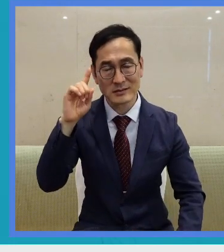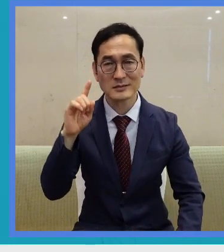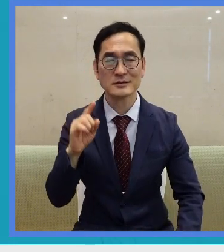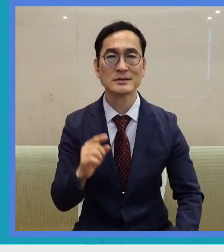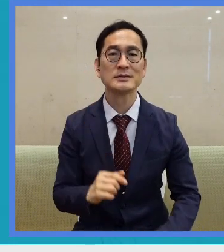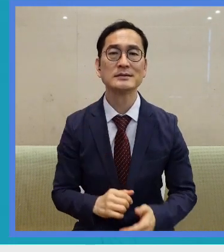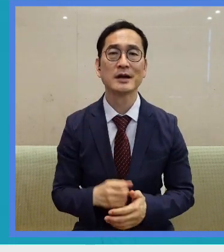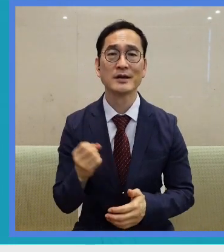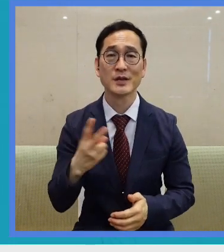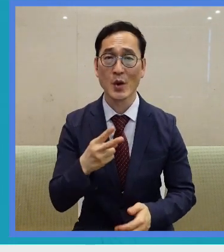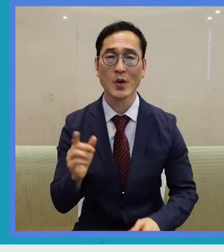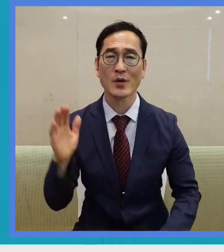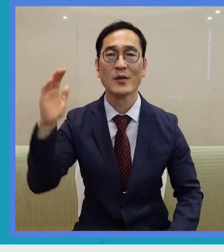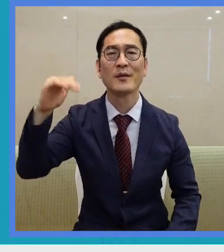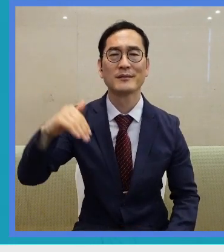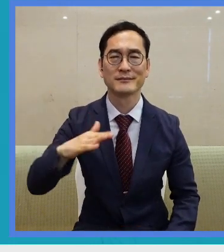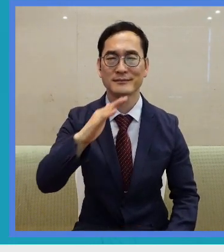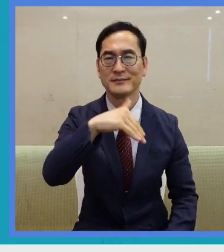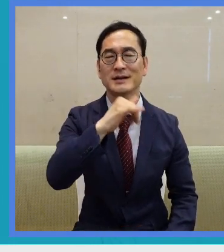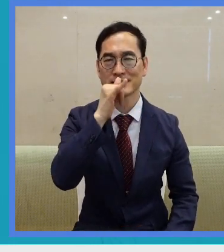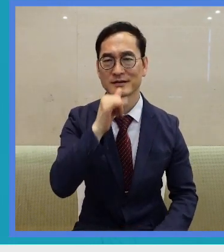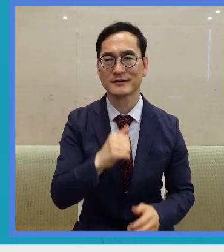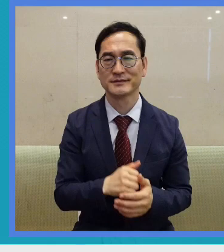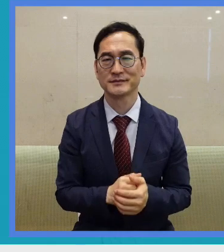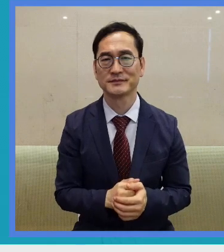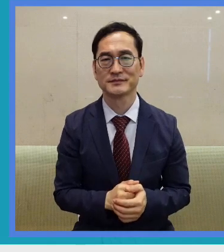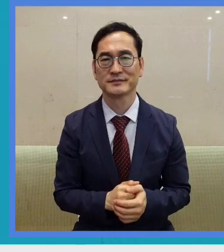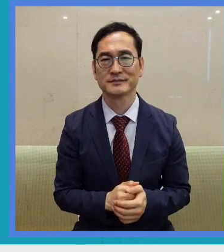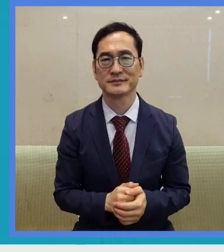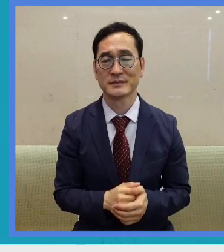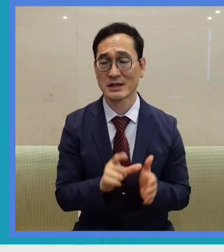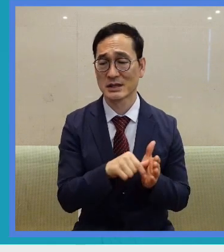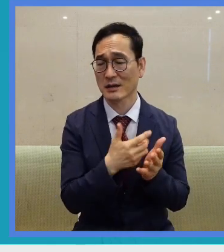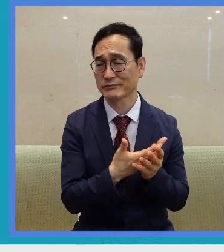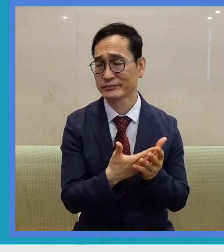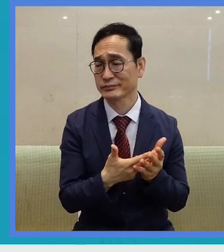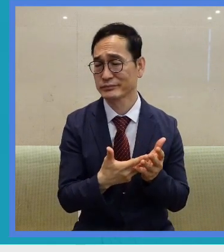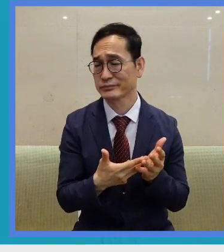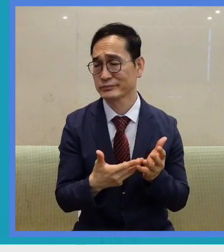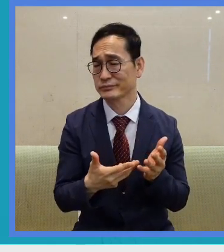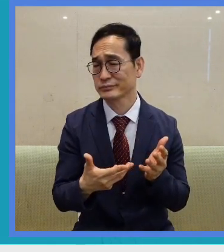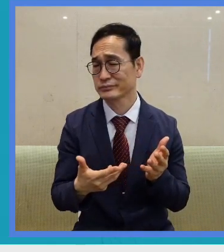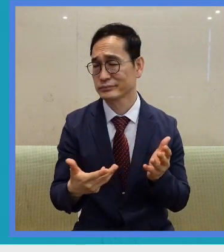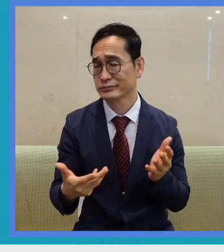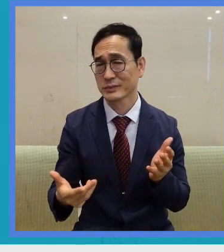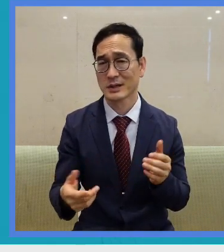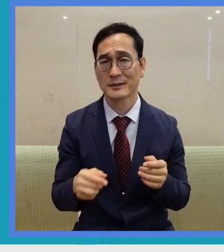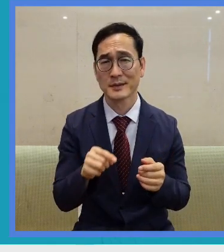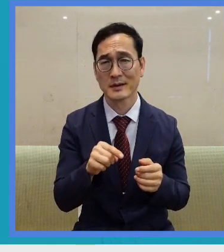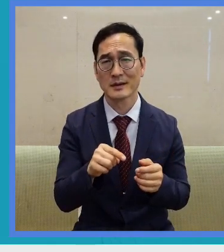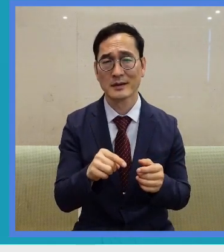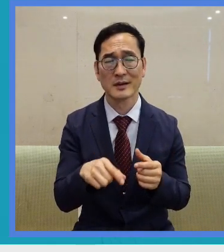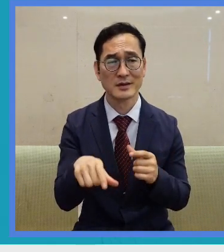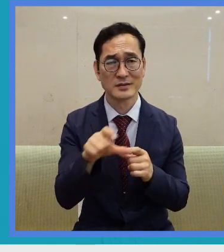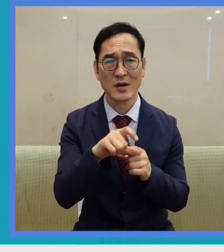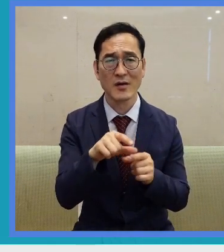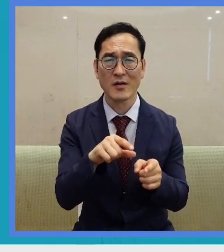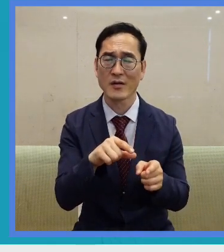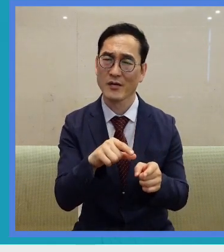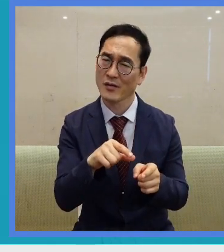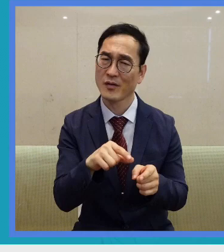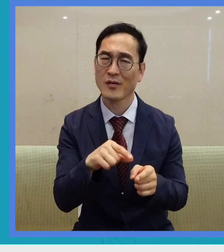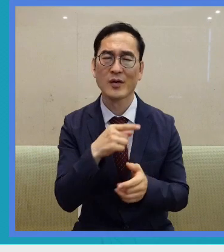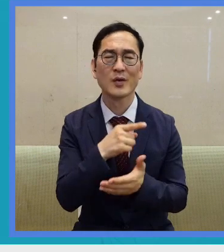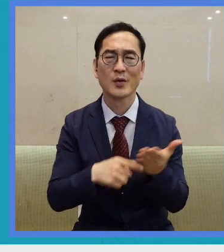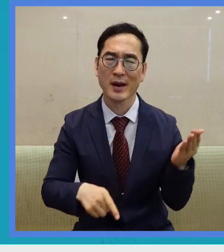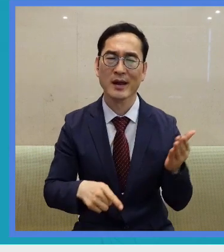바운스백이 있다라고 주장이 되기도 합니다. 즉 시간이 늘어갈수록 이런 트라우마로 인해서 오히려 더 이제 부정적인 결과들이